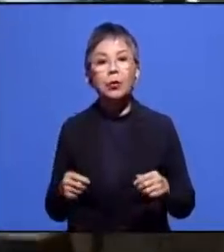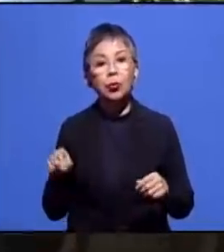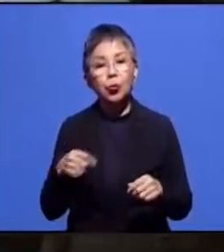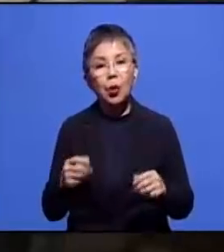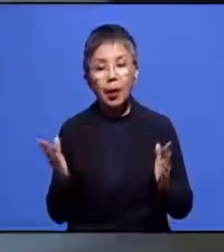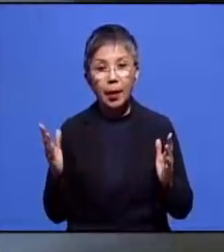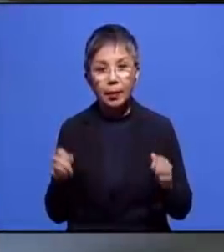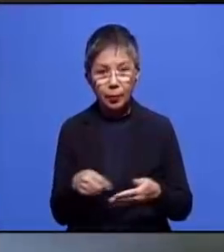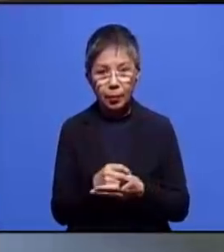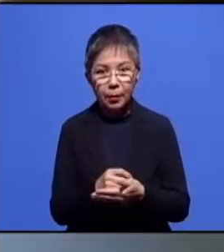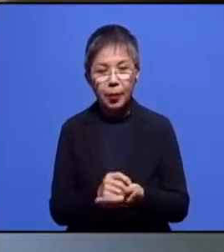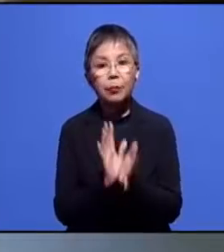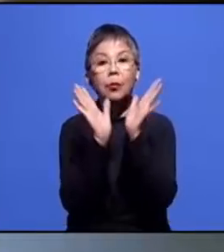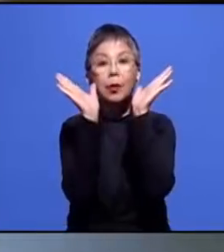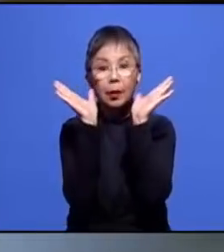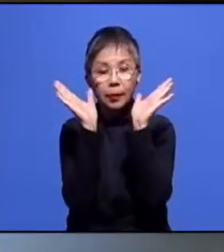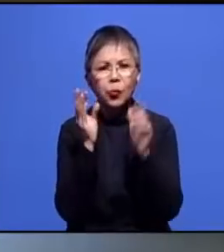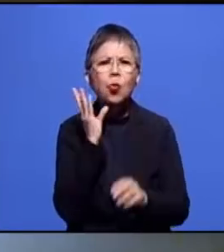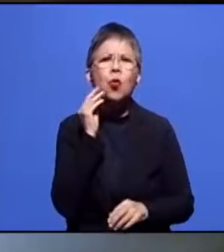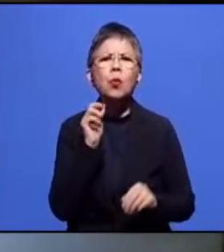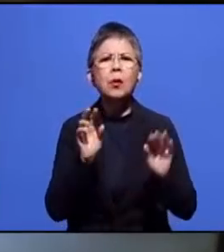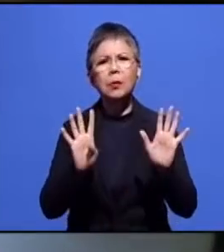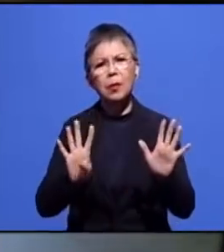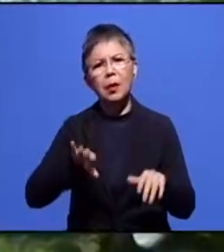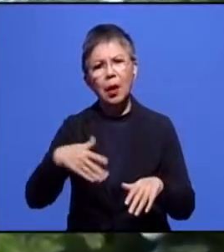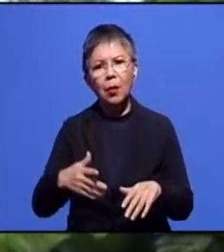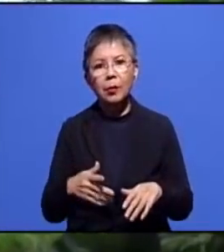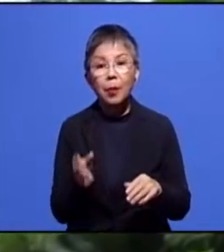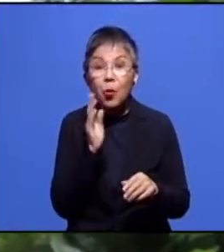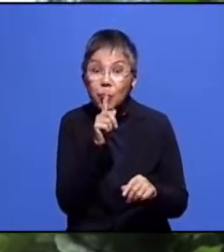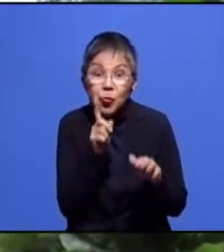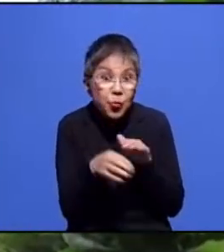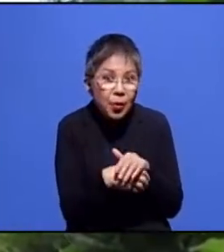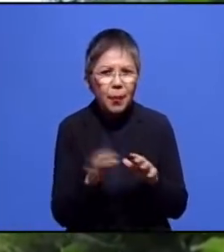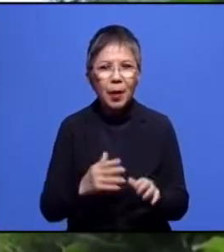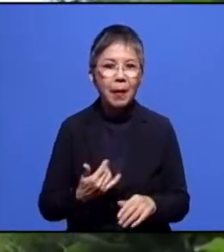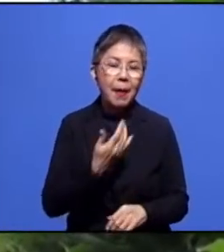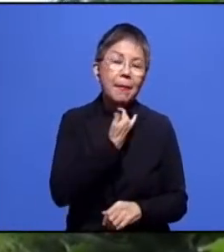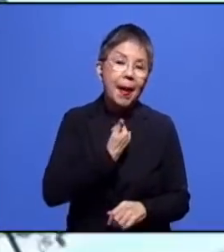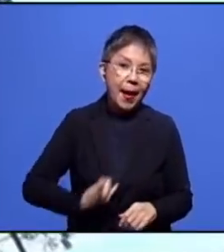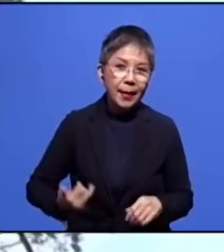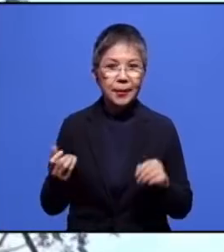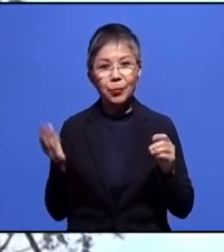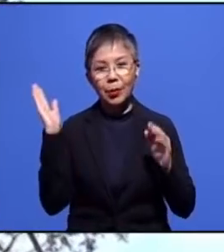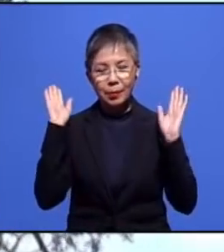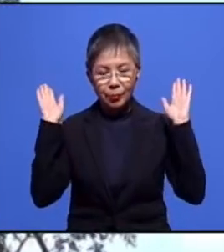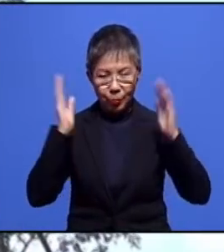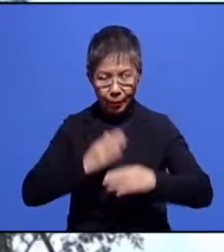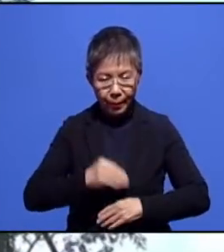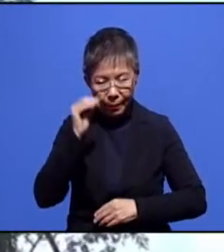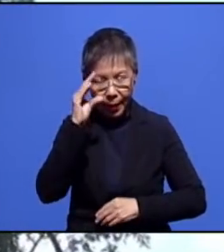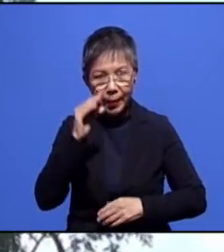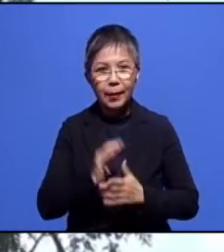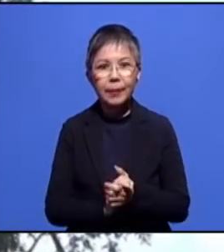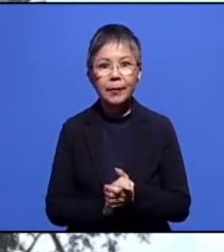Pesawahan Purwakarta korban yang masih berusia sembilan tahun diduga hendak bersembunyi menghindari salat subuh berjamaah korban